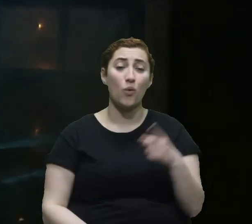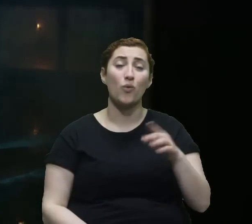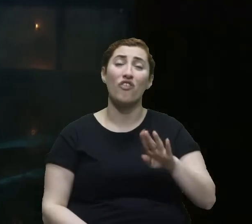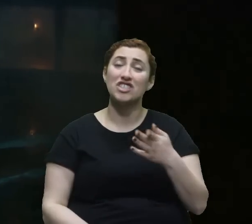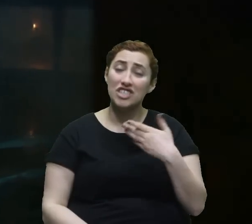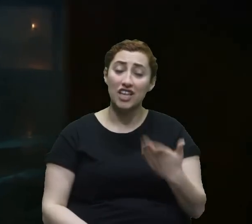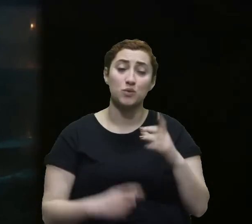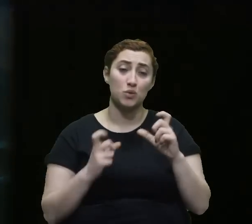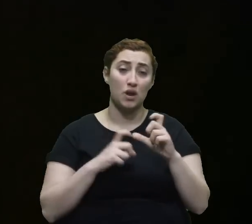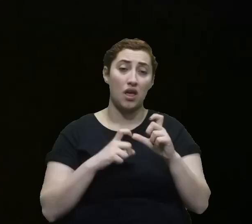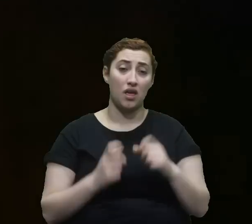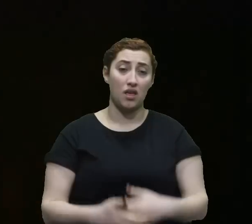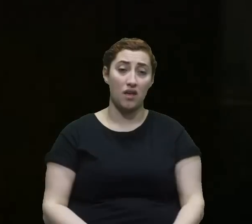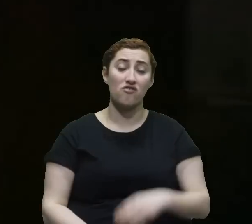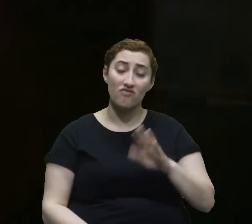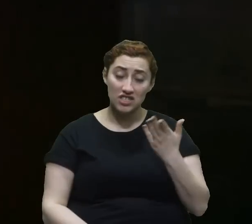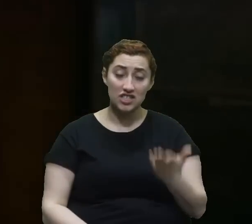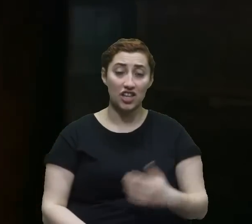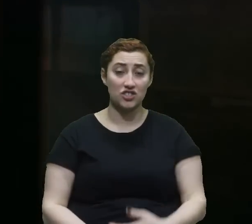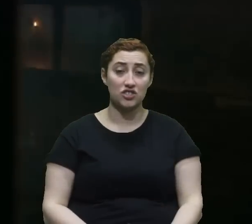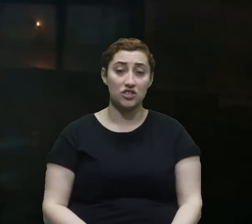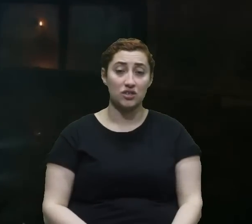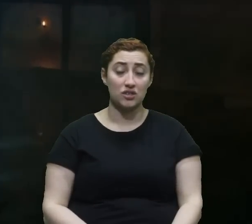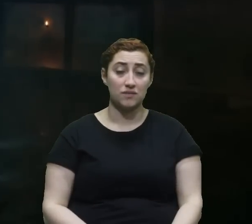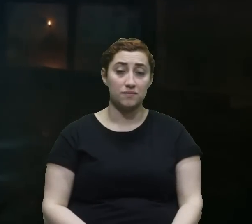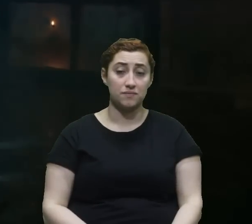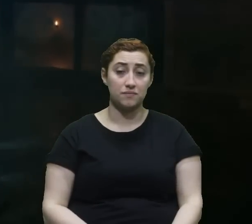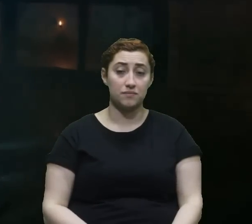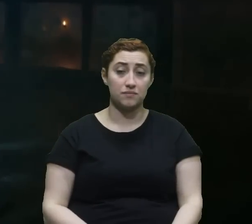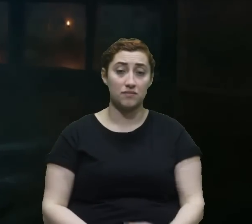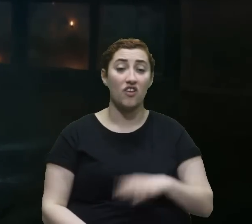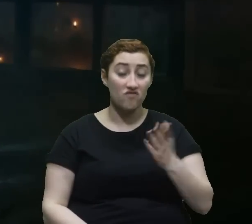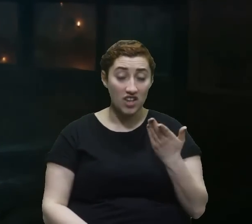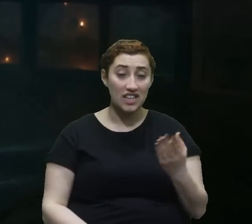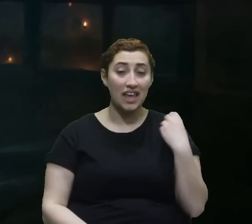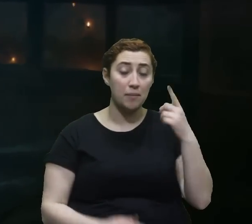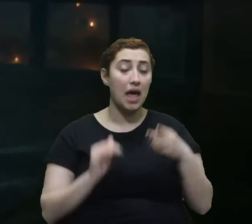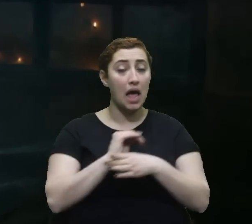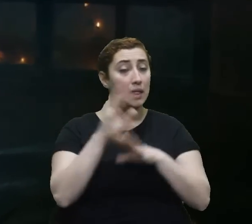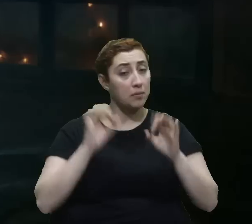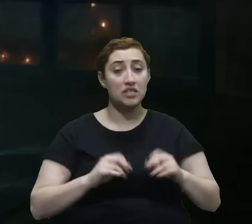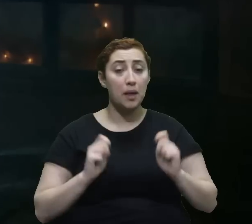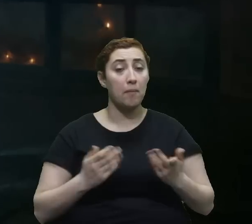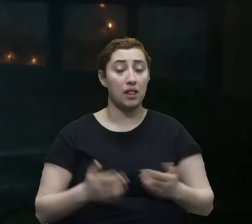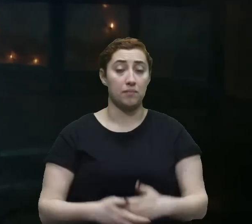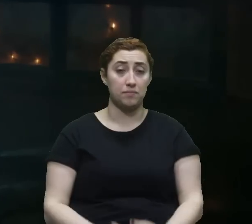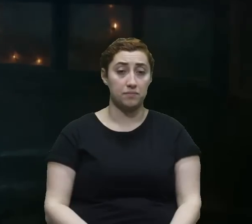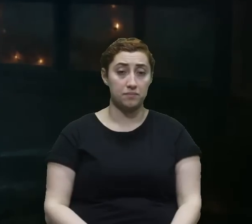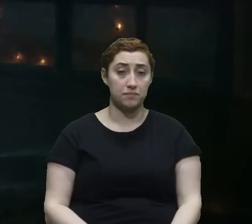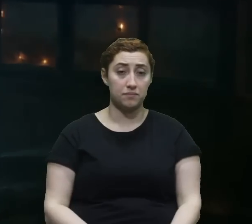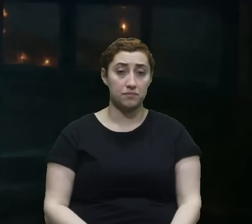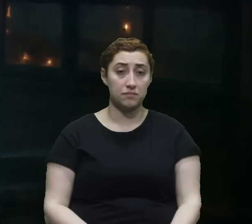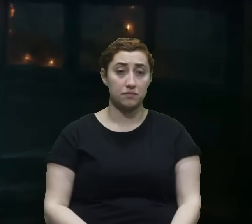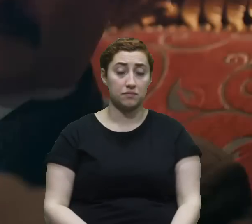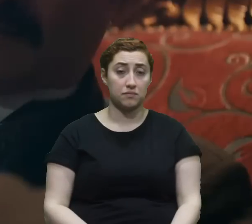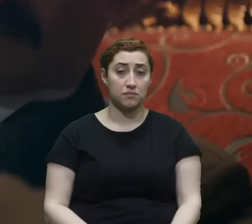ondan Süreyya. Vazgeç. Fotoğrafına bakıyor. Vazgeç. Yeni bir hayata başlayalım.